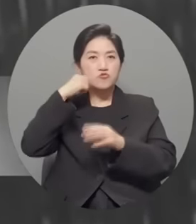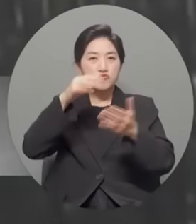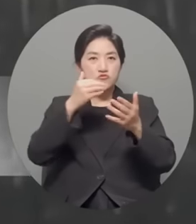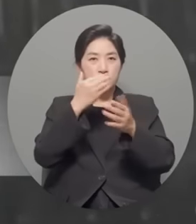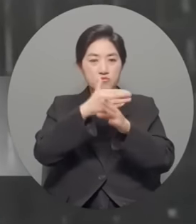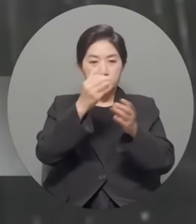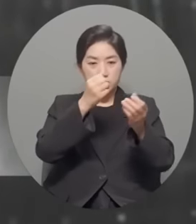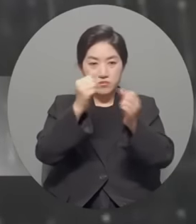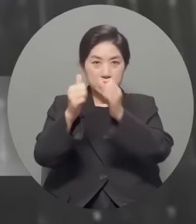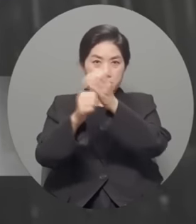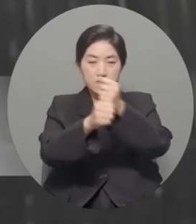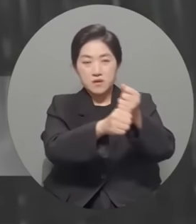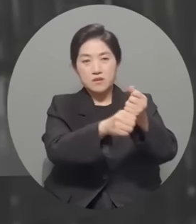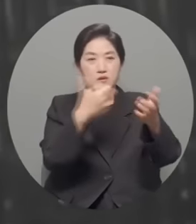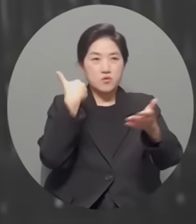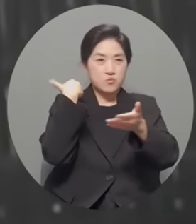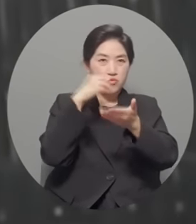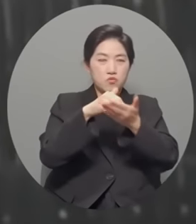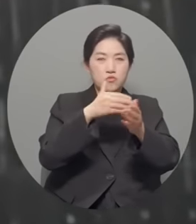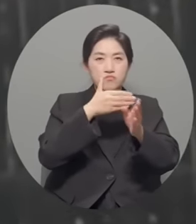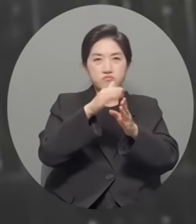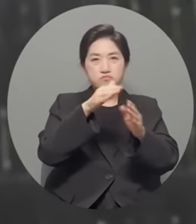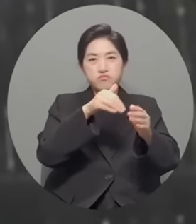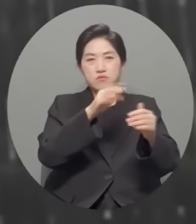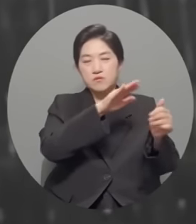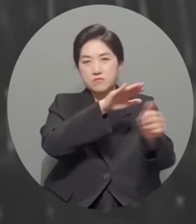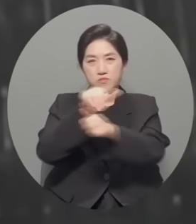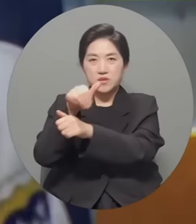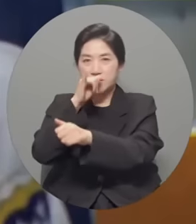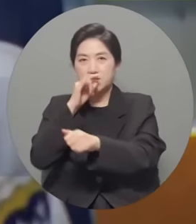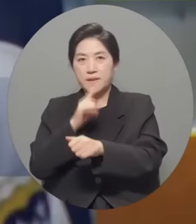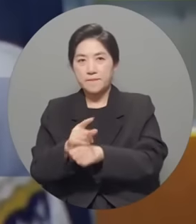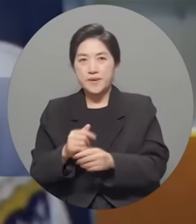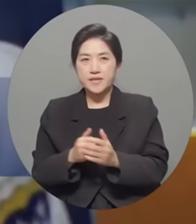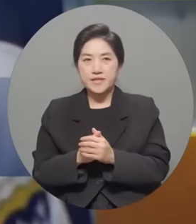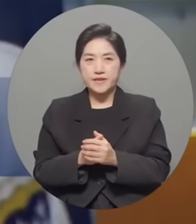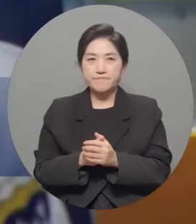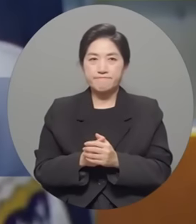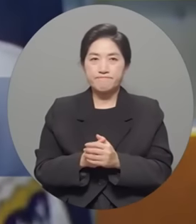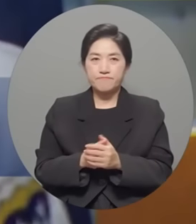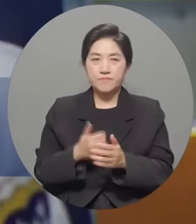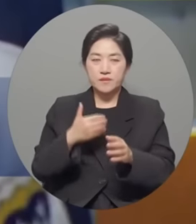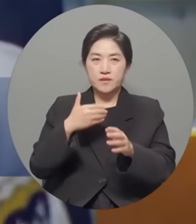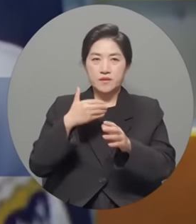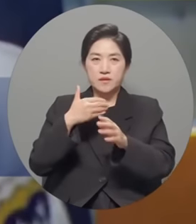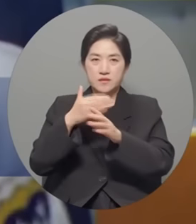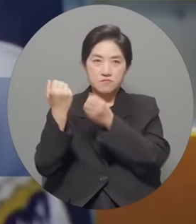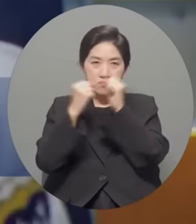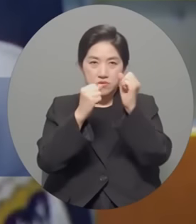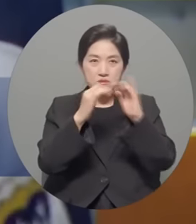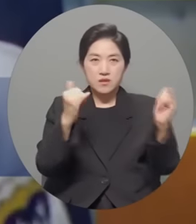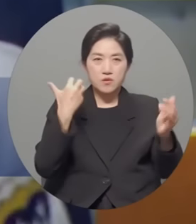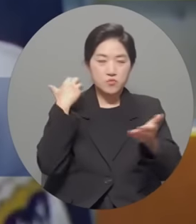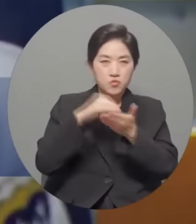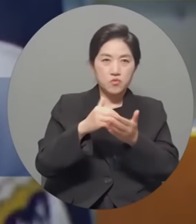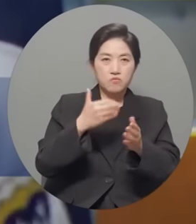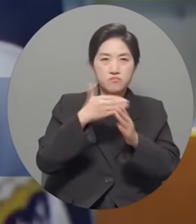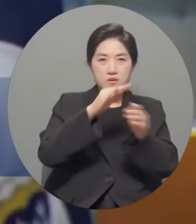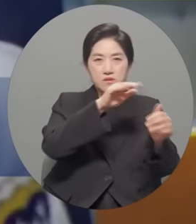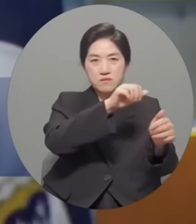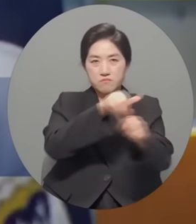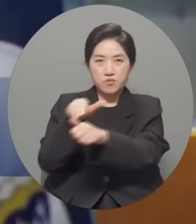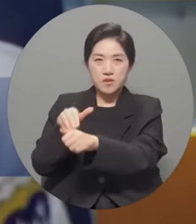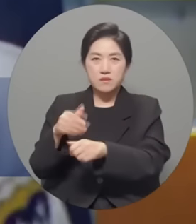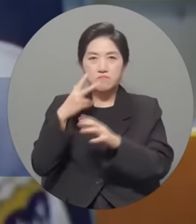탈북자들이 강제로 북송되고 있다고 언급했습니다. This is an issue that remains of concern and is one that we raise with our